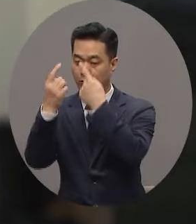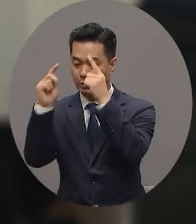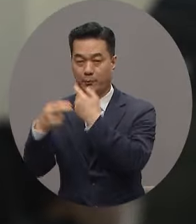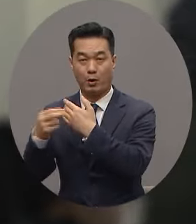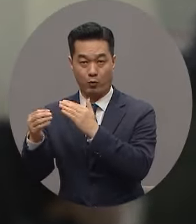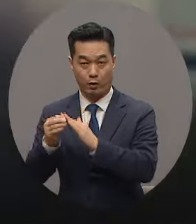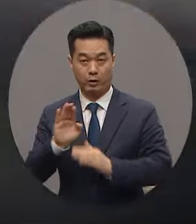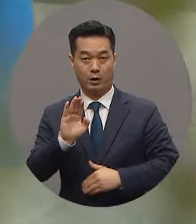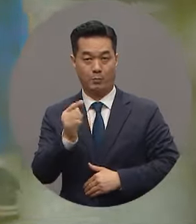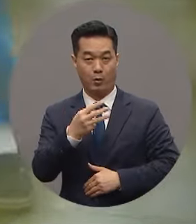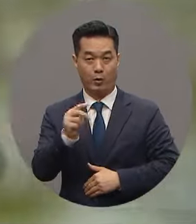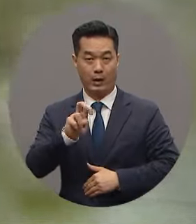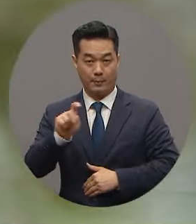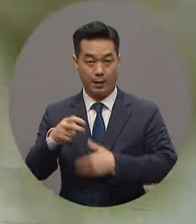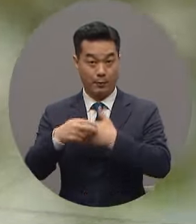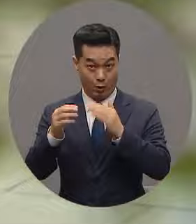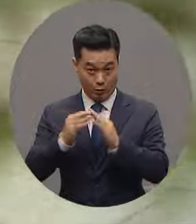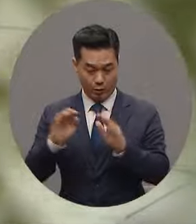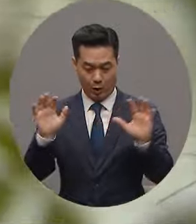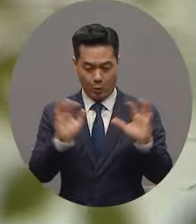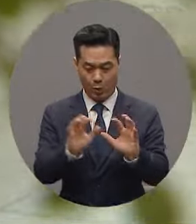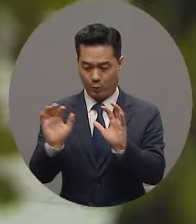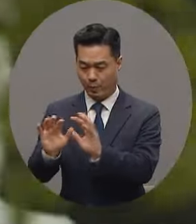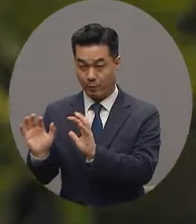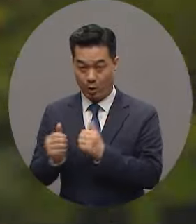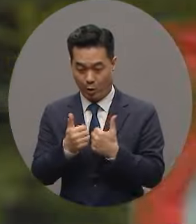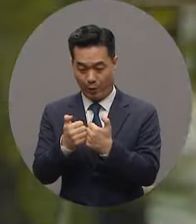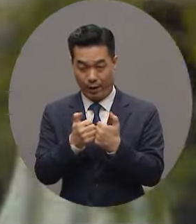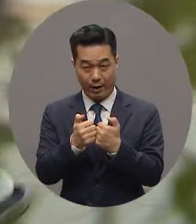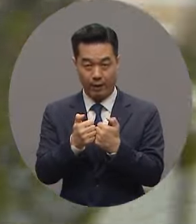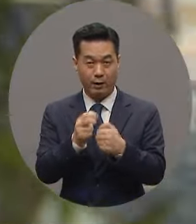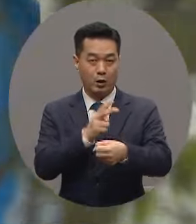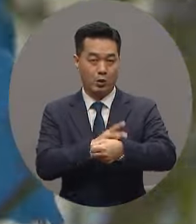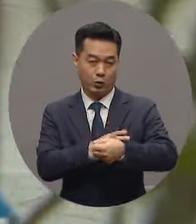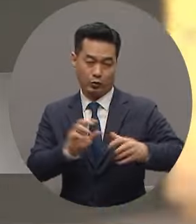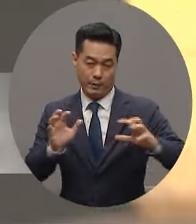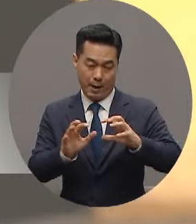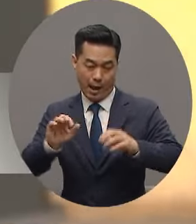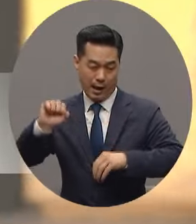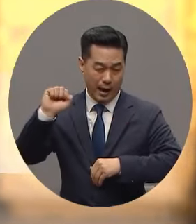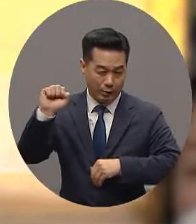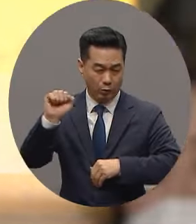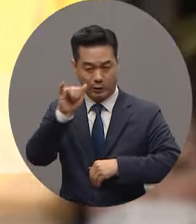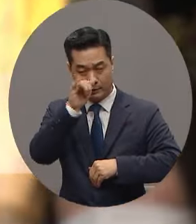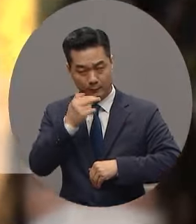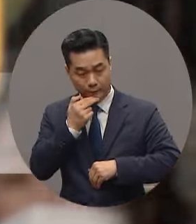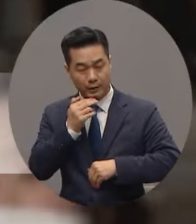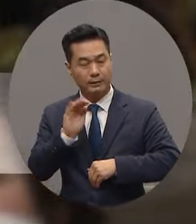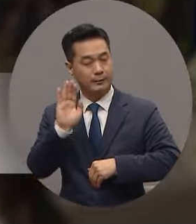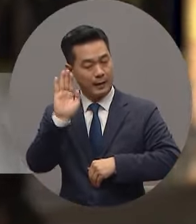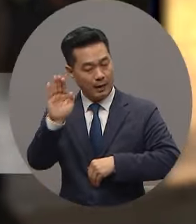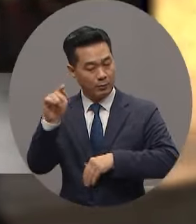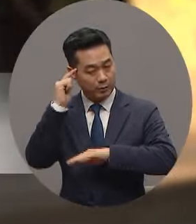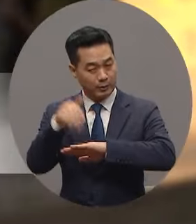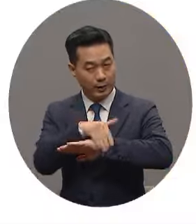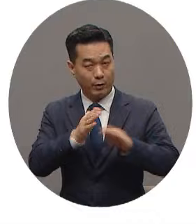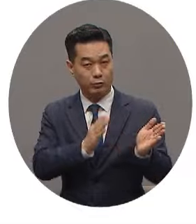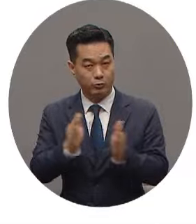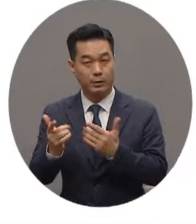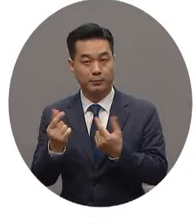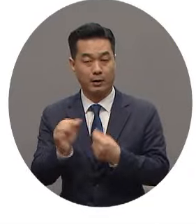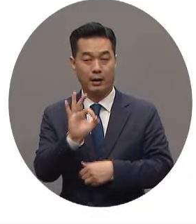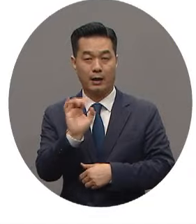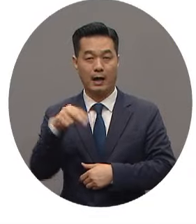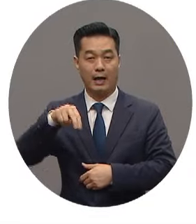5시부터는 오늘 회의에선 교수들의 집단행동을 포한 기전이 마로 보입니다 서울 아산병원